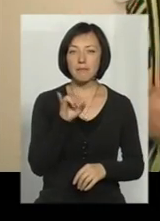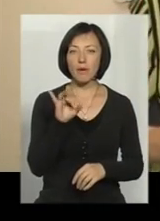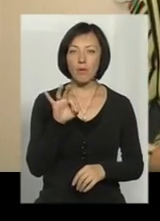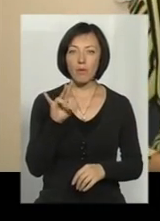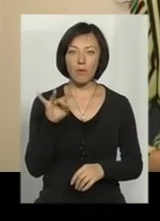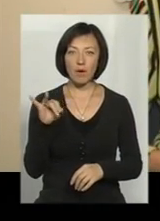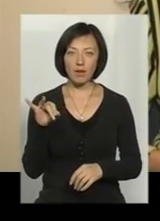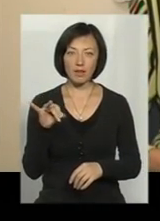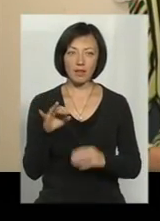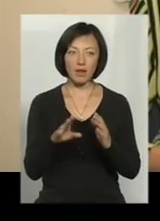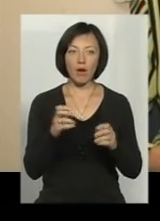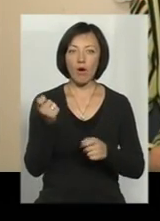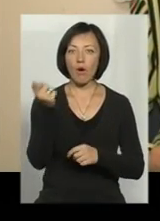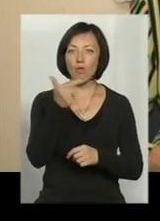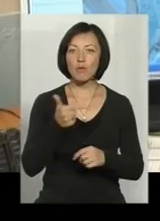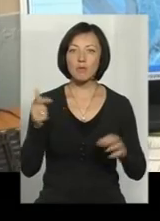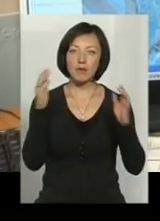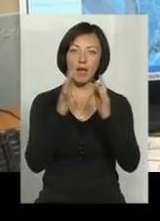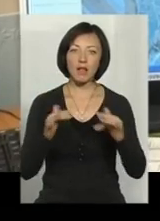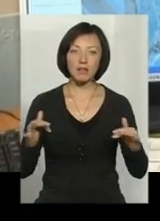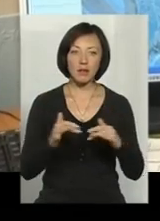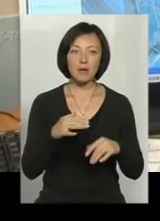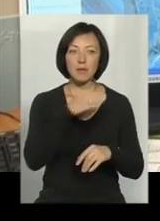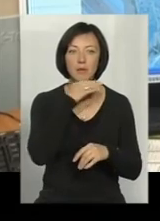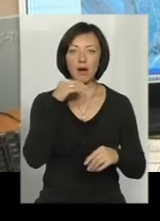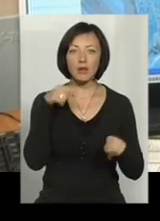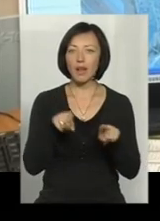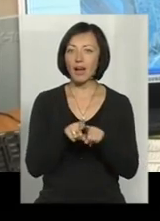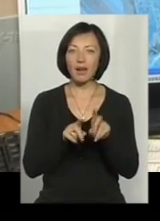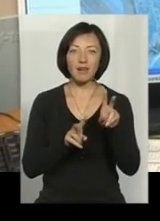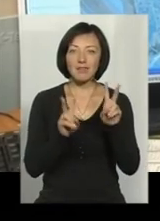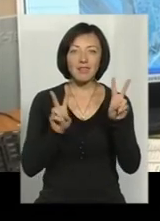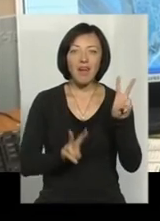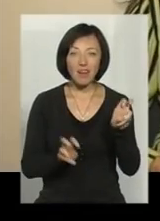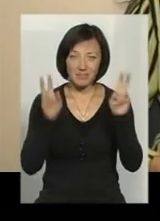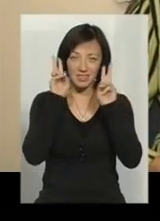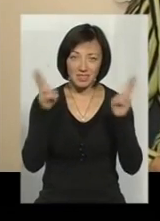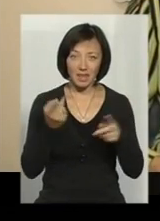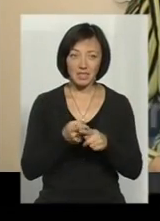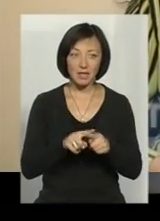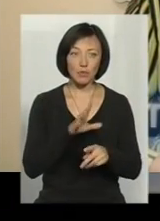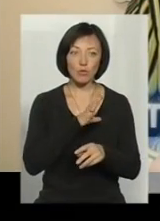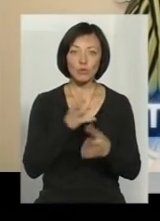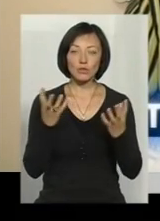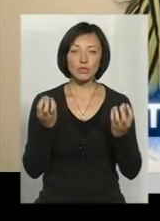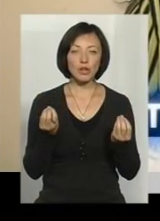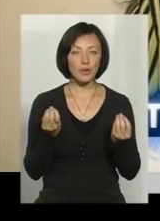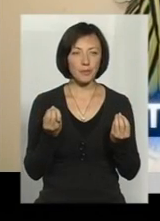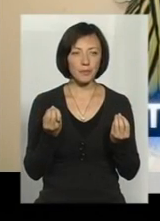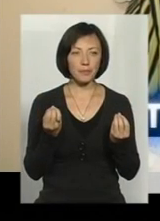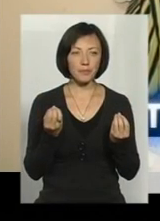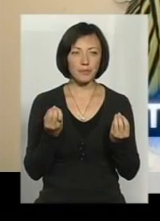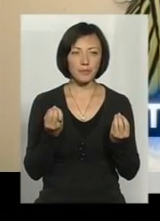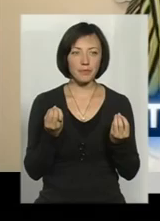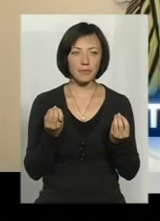великі, крупні піони, голубі ялинки. Багато таких рослин, що я навіть не знаю їх назви. Це був, що кажуть, з